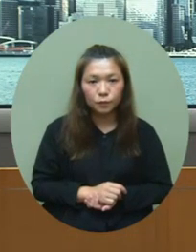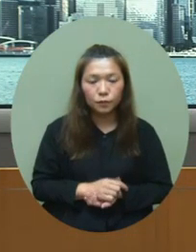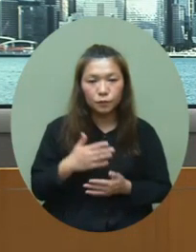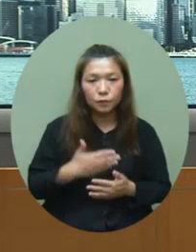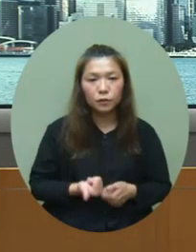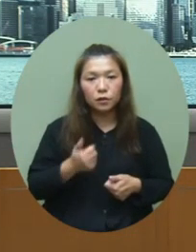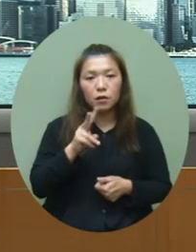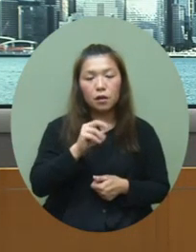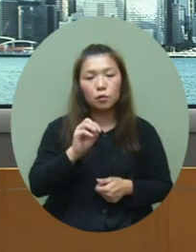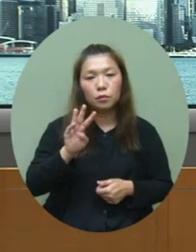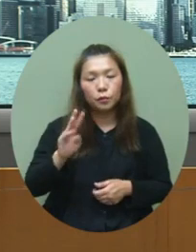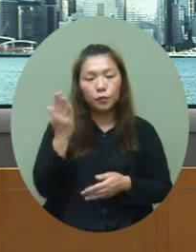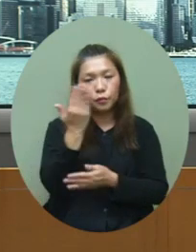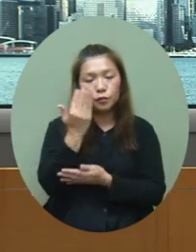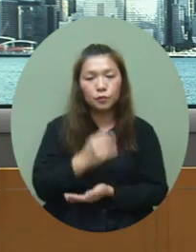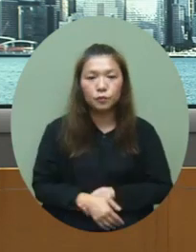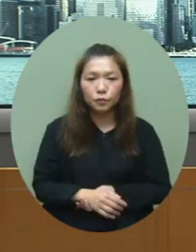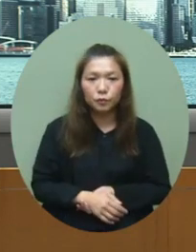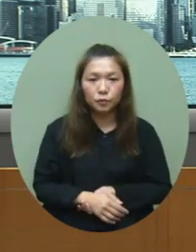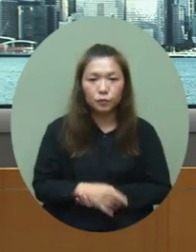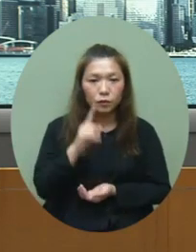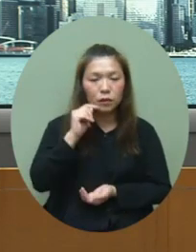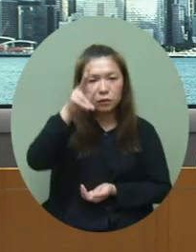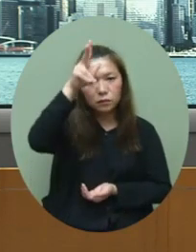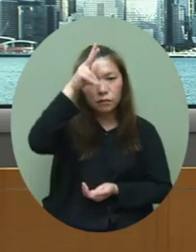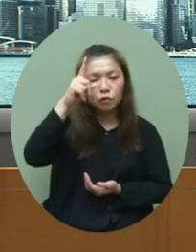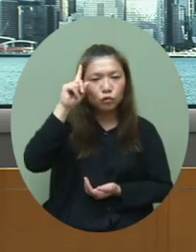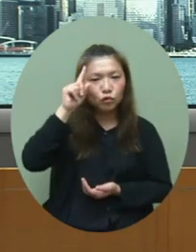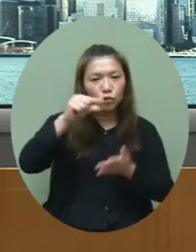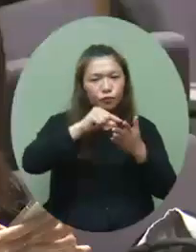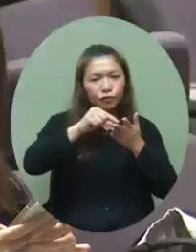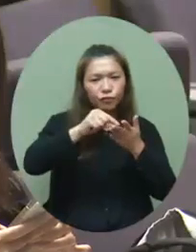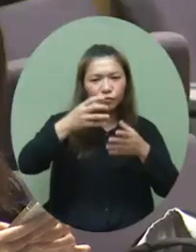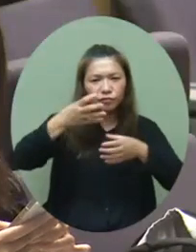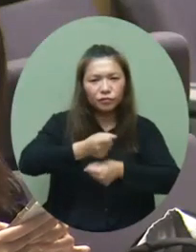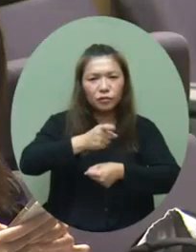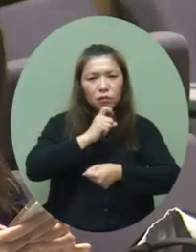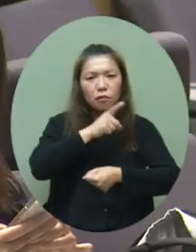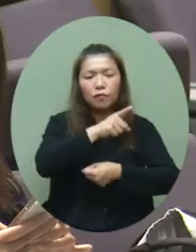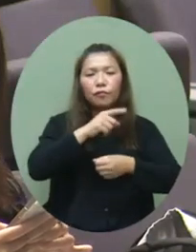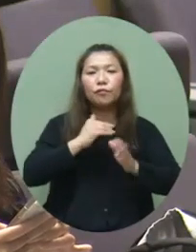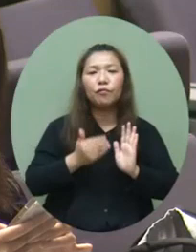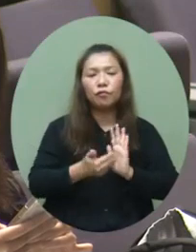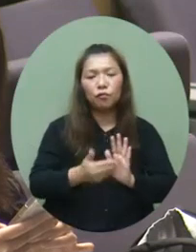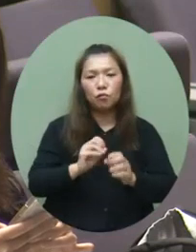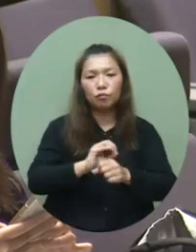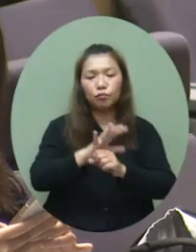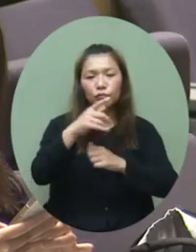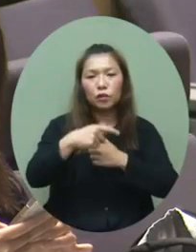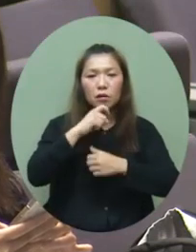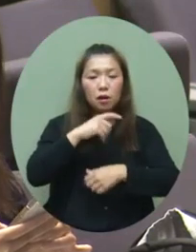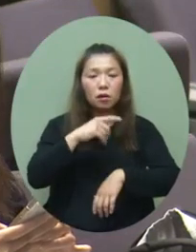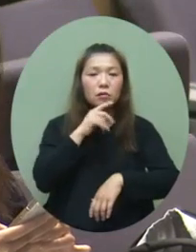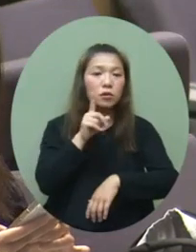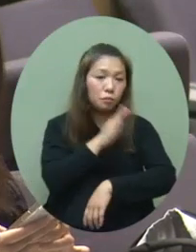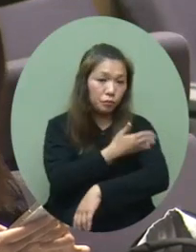你好 ，Now TV 嘅，咁都想問一下啦，因為政府打算收緊院舍方面嘅防疫措施啦，包括員工由每兩個禮